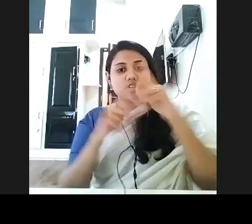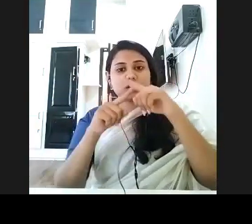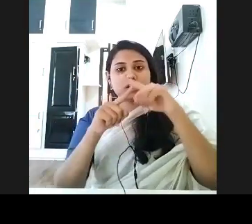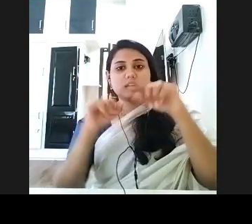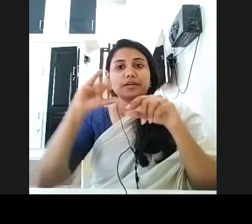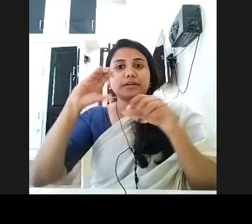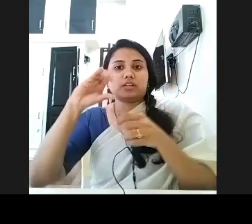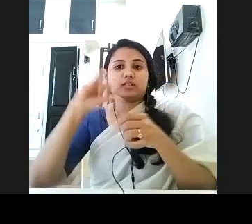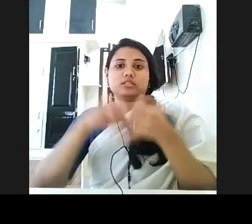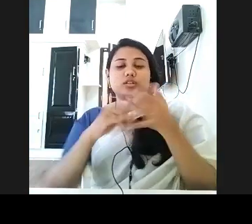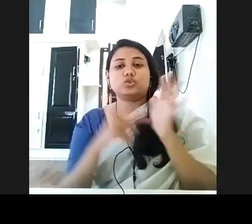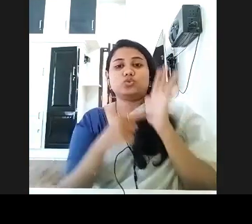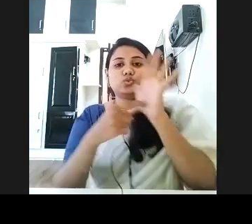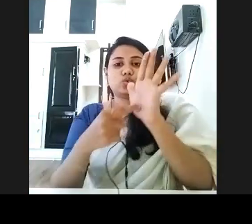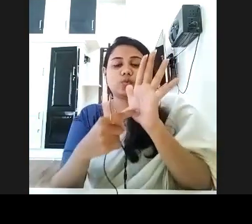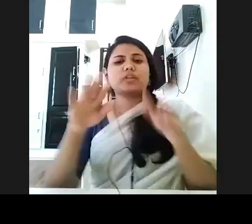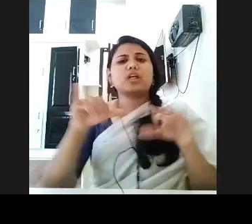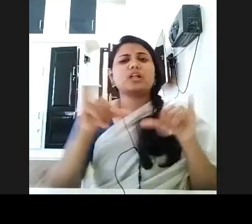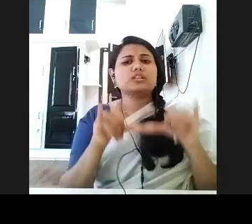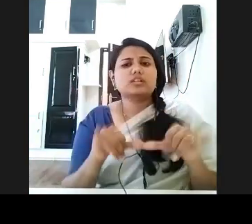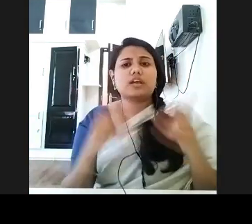താമസിക്കുന്നത്?